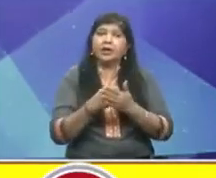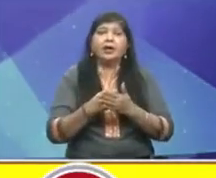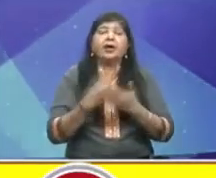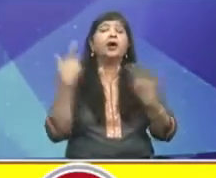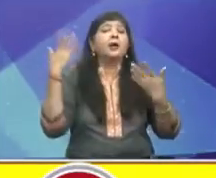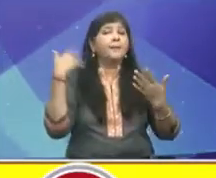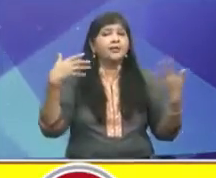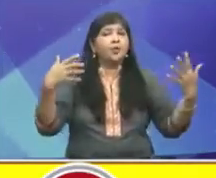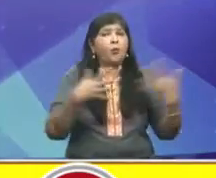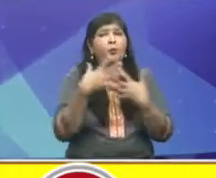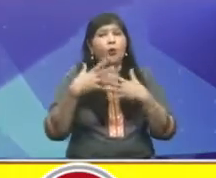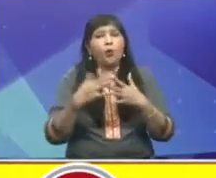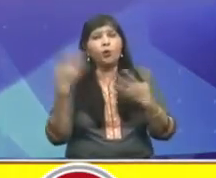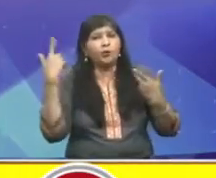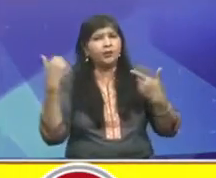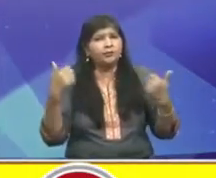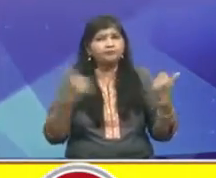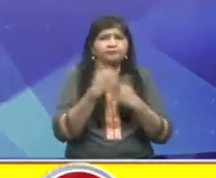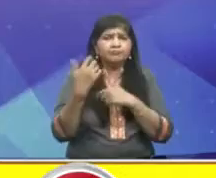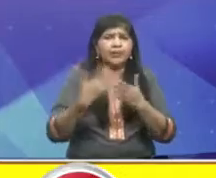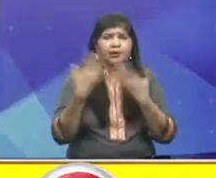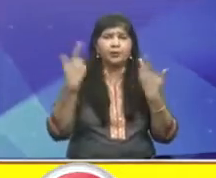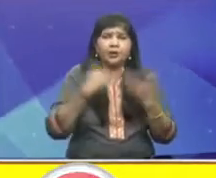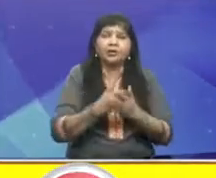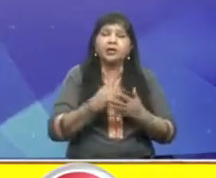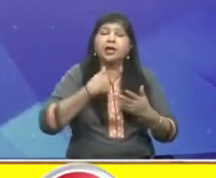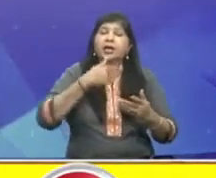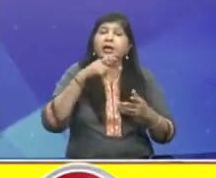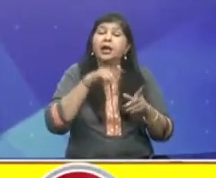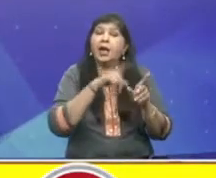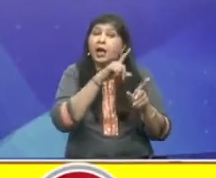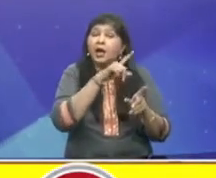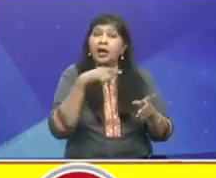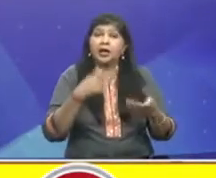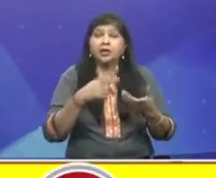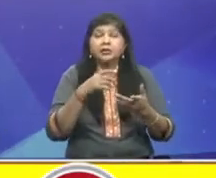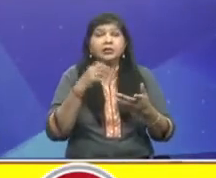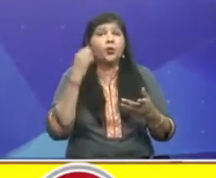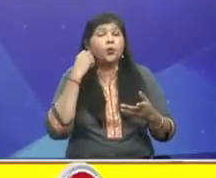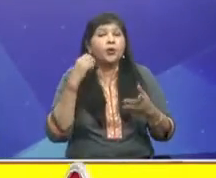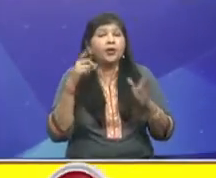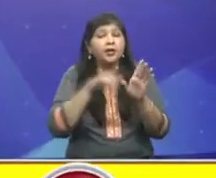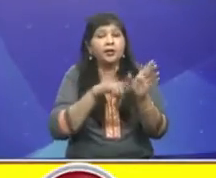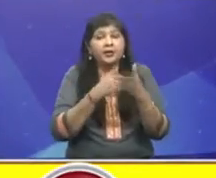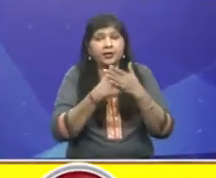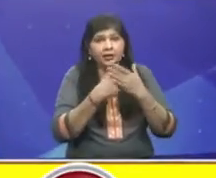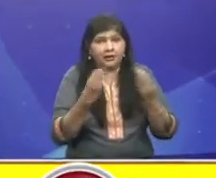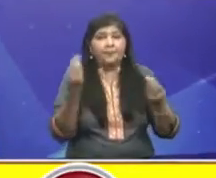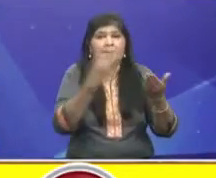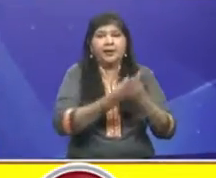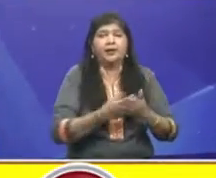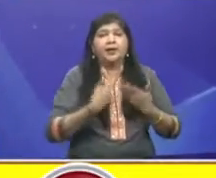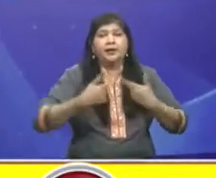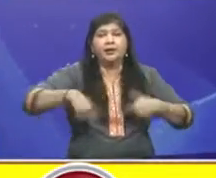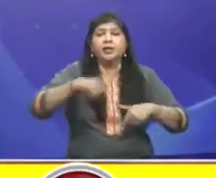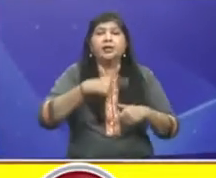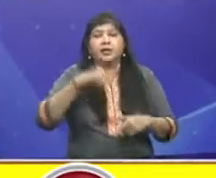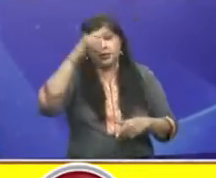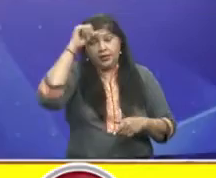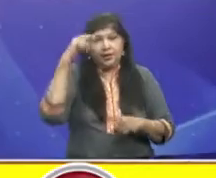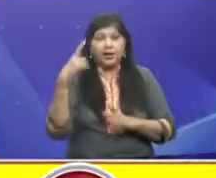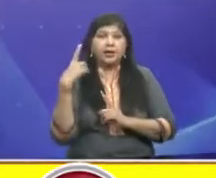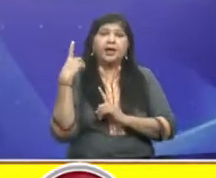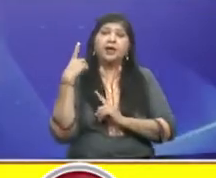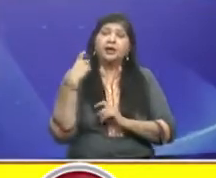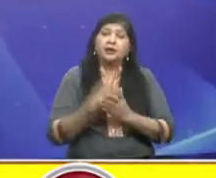का स्वर्णिम जयंती वर्ष भी देश मना रहा है। मैं इन सभी अवसरों पर देश के सुरक्षा बलों का